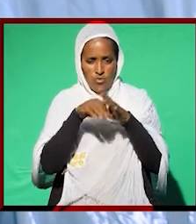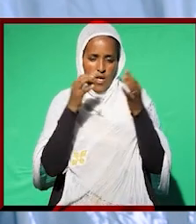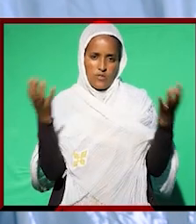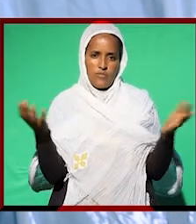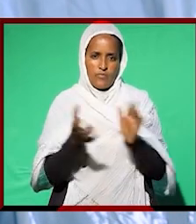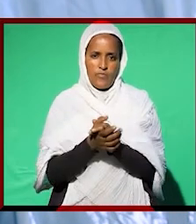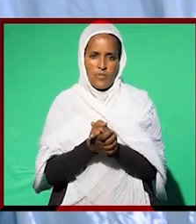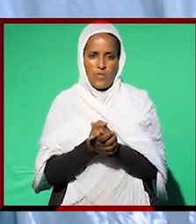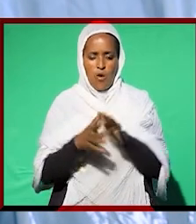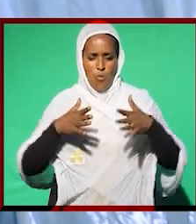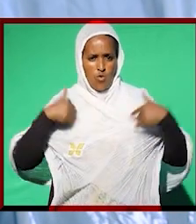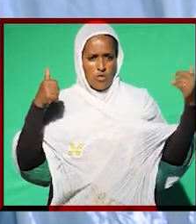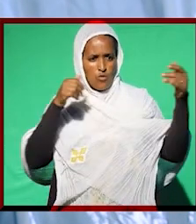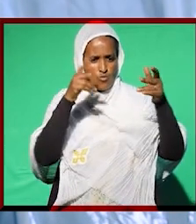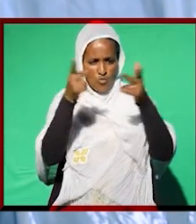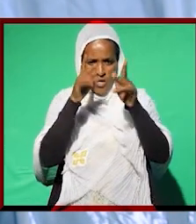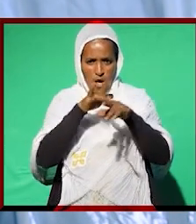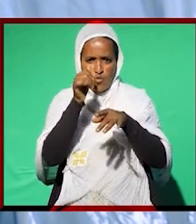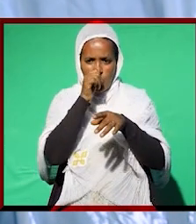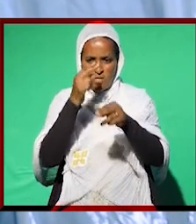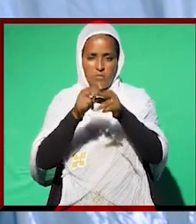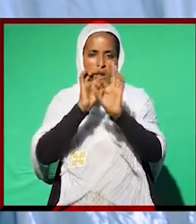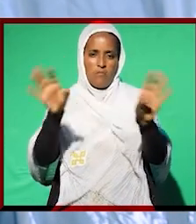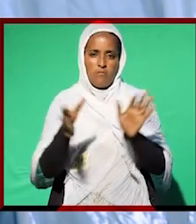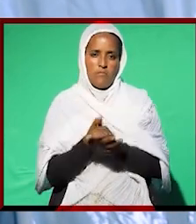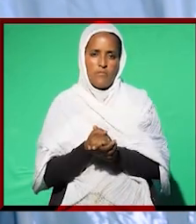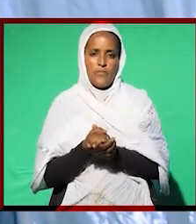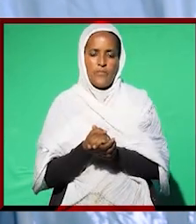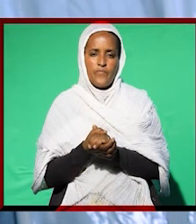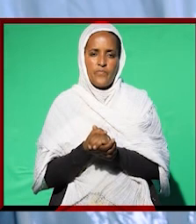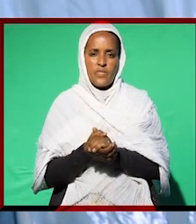የለም እኮ ኢትዮጵያ እኮ የለችም እኮ በወጣቱ ማህበረሰብ ዘንድ ኢትዮጵያ የለችም።